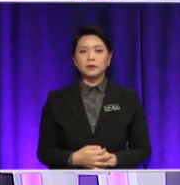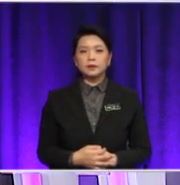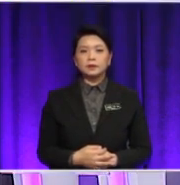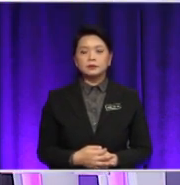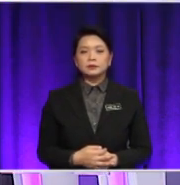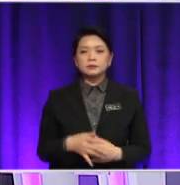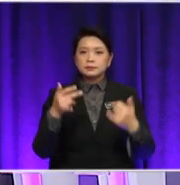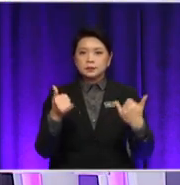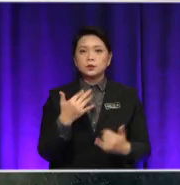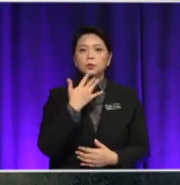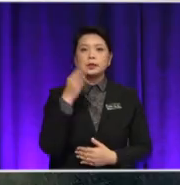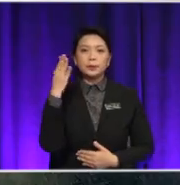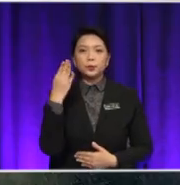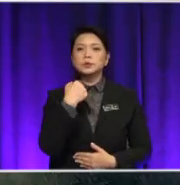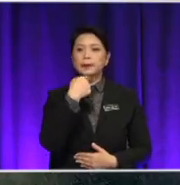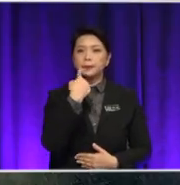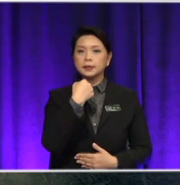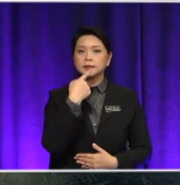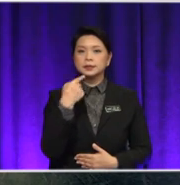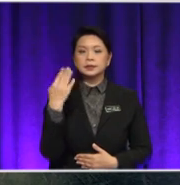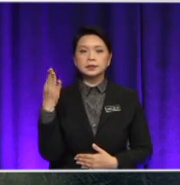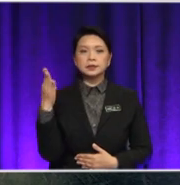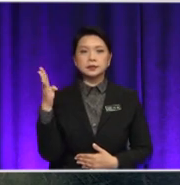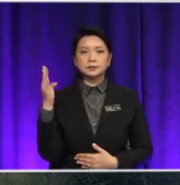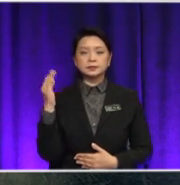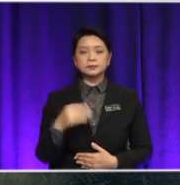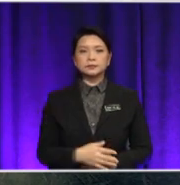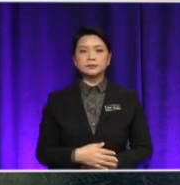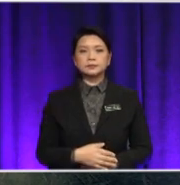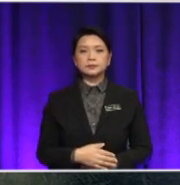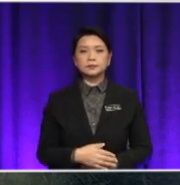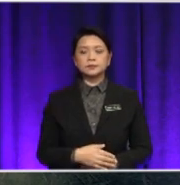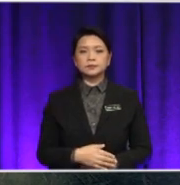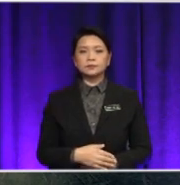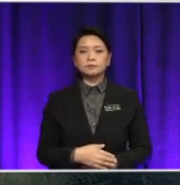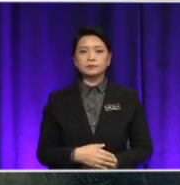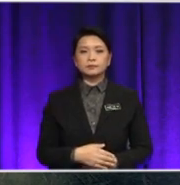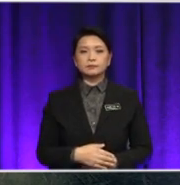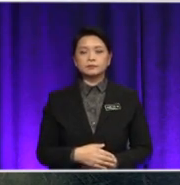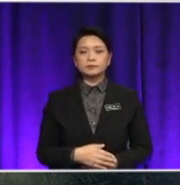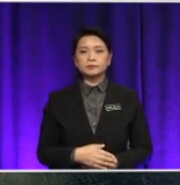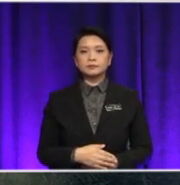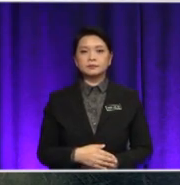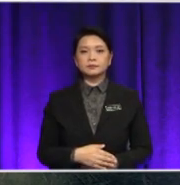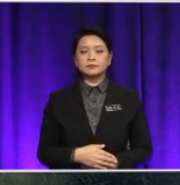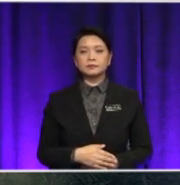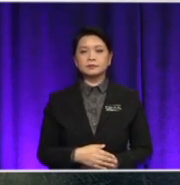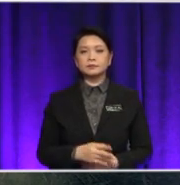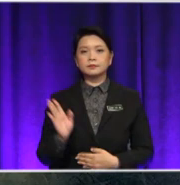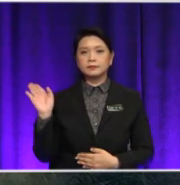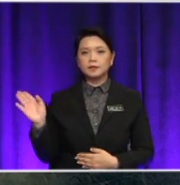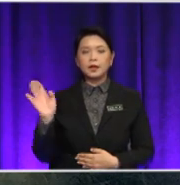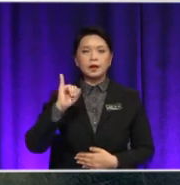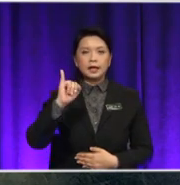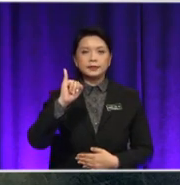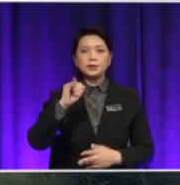Warna biru. Angkat tangan siapa warna biru. Okey, Dania Husna. Okey, I ni